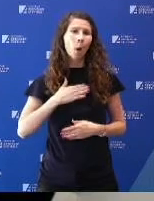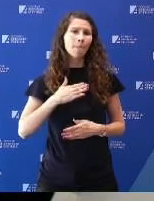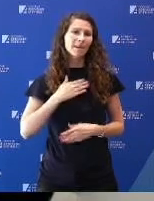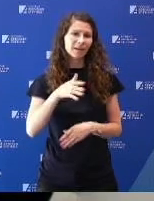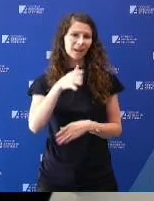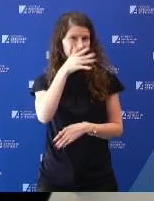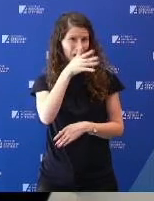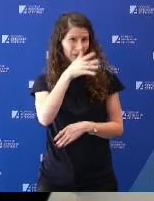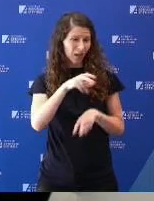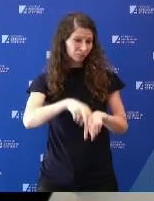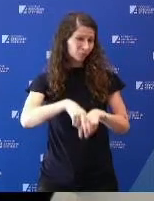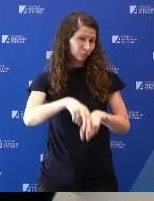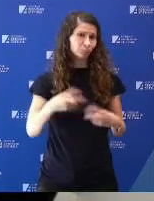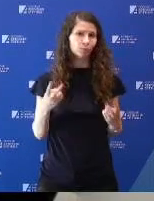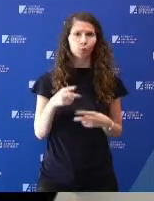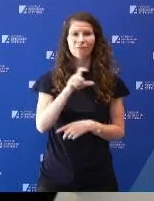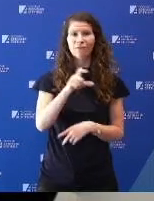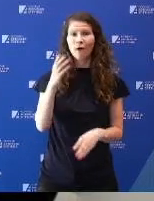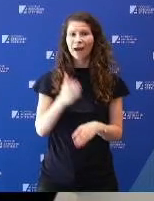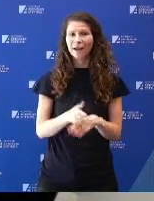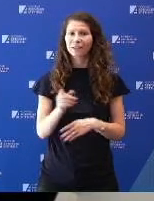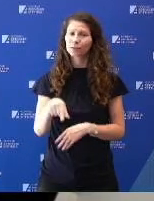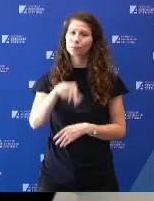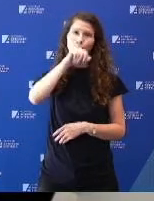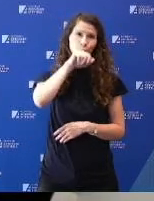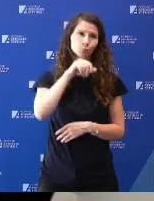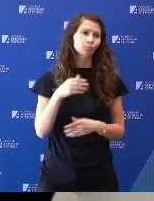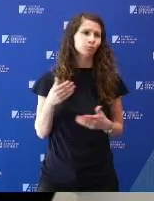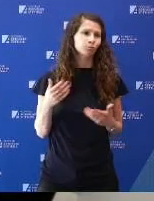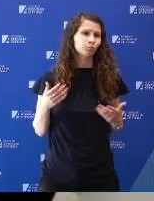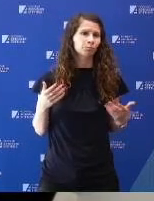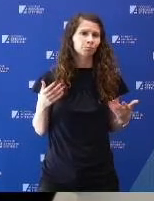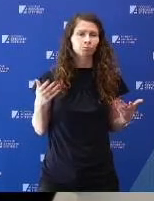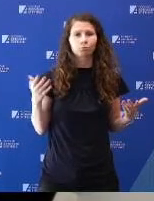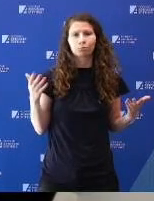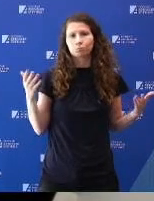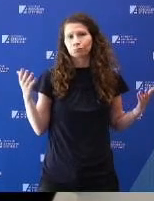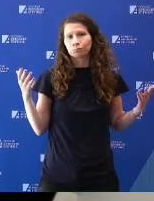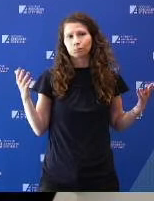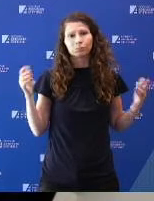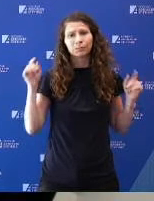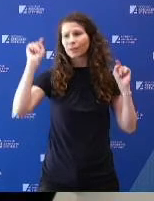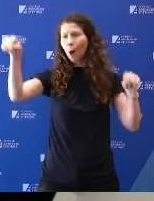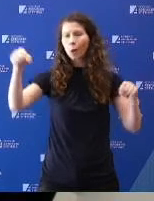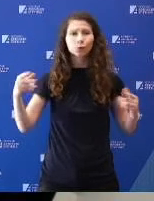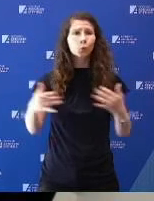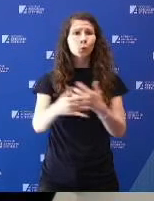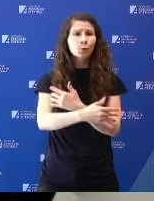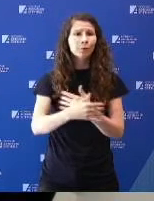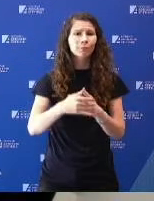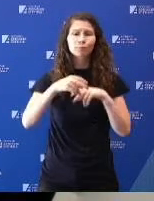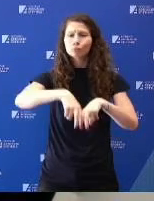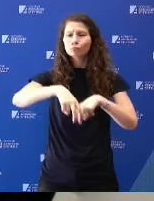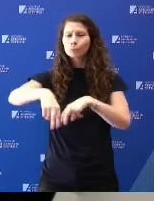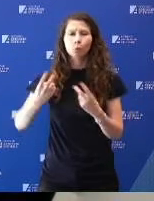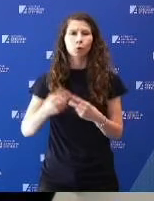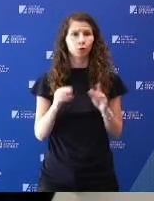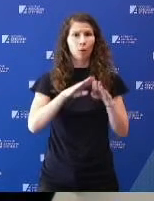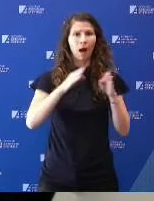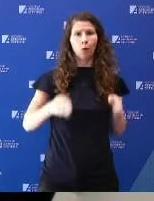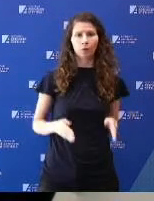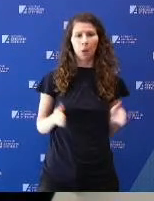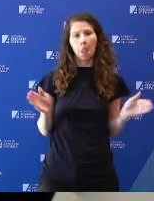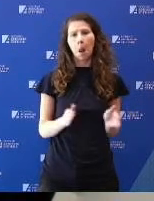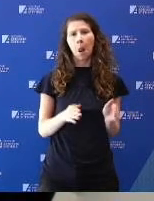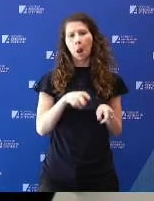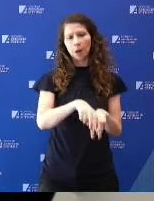am Wochenende ganz gerne einfach im Grünen arbeiten oder auch zu Hause eine kleine Grünfläche haben, wo sie Dinge anbauen.